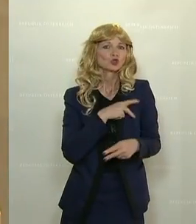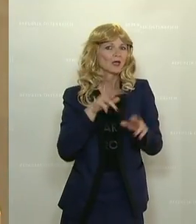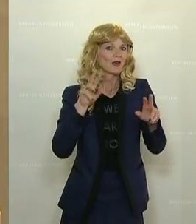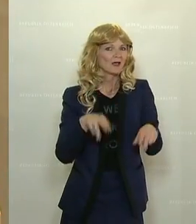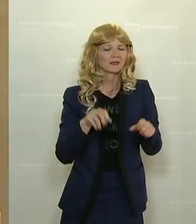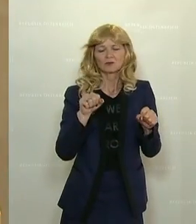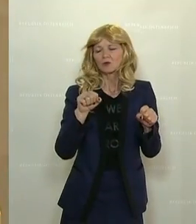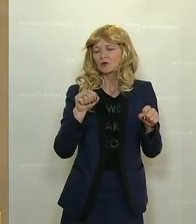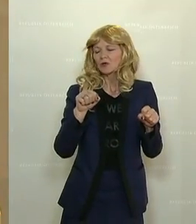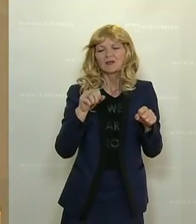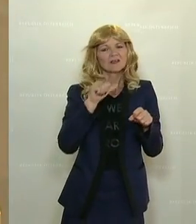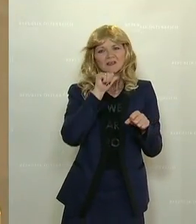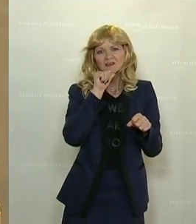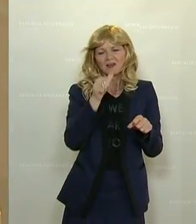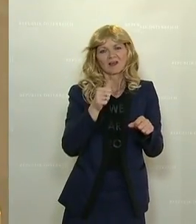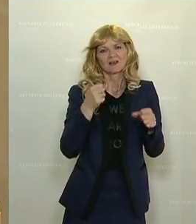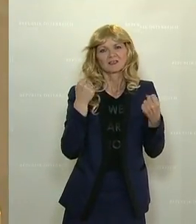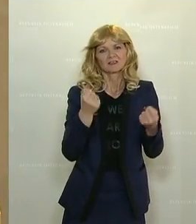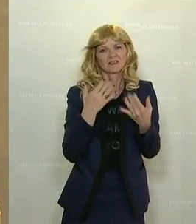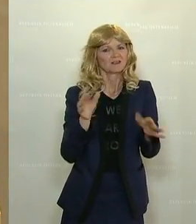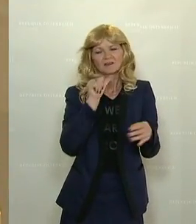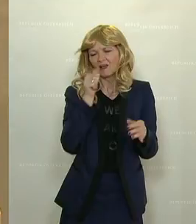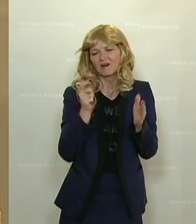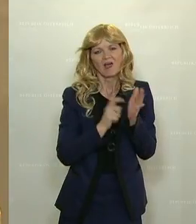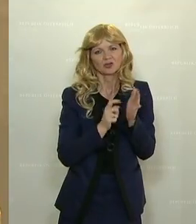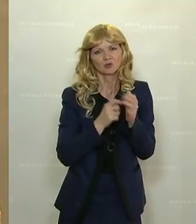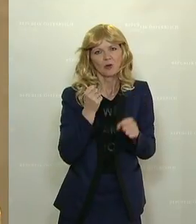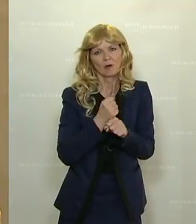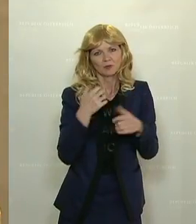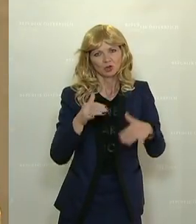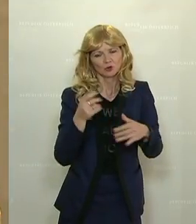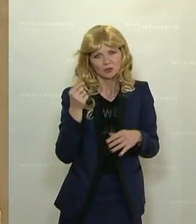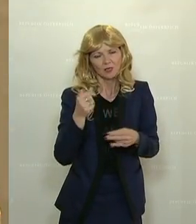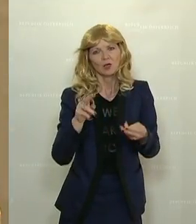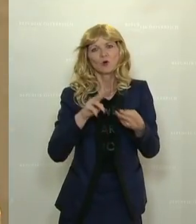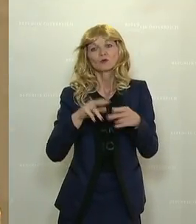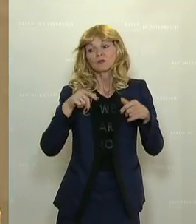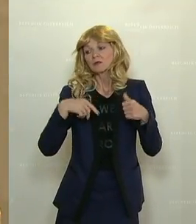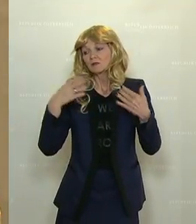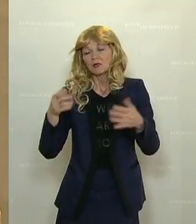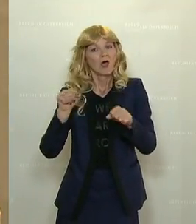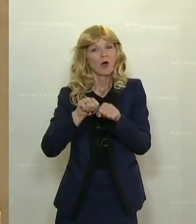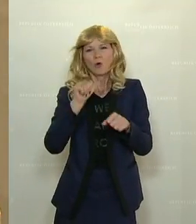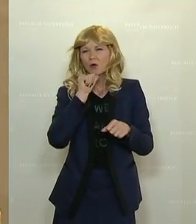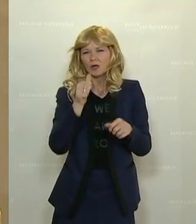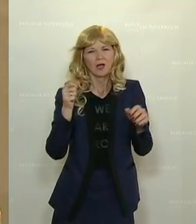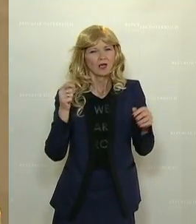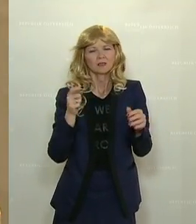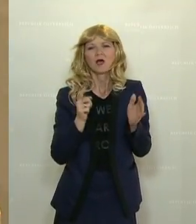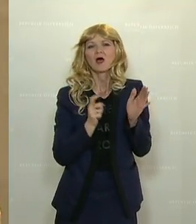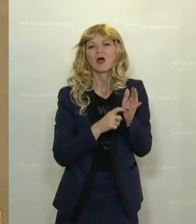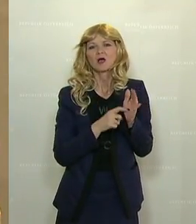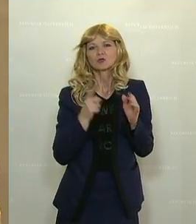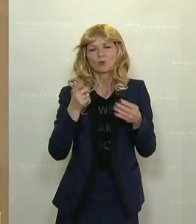auf Arbeitslosengeld haben und auch keinen Anspruch nach lebenslanger Arbeit auf eine Pension haben. Es sind Menschen mit